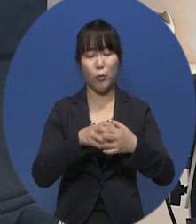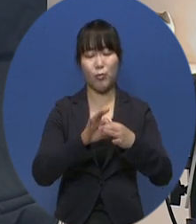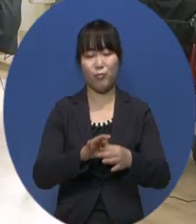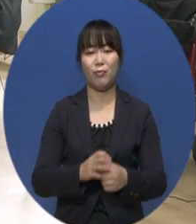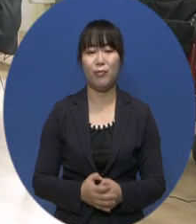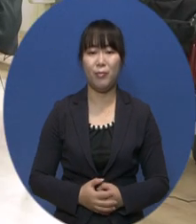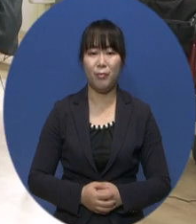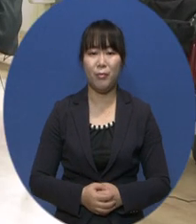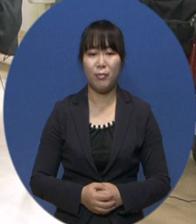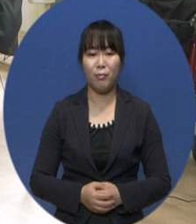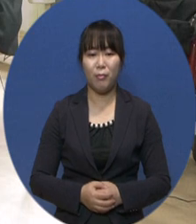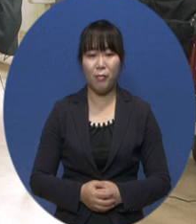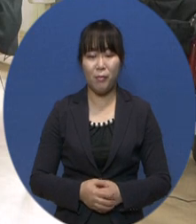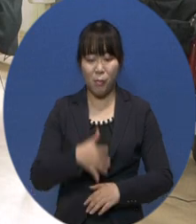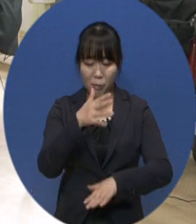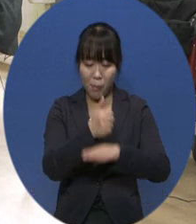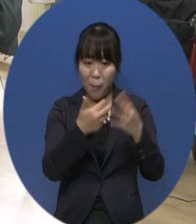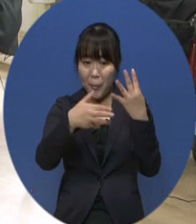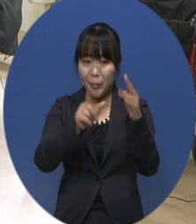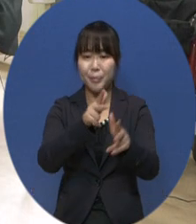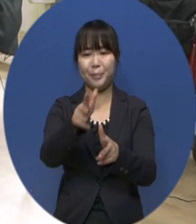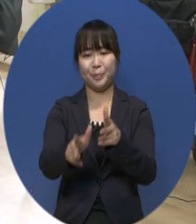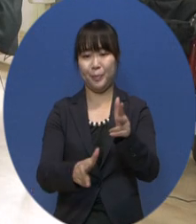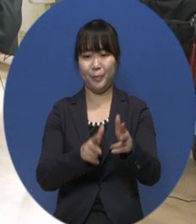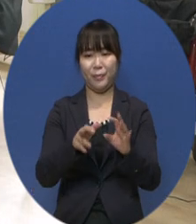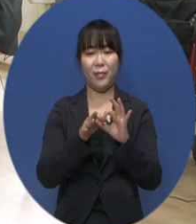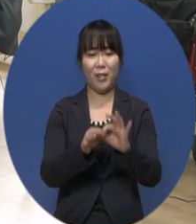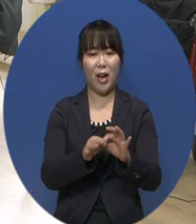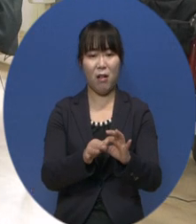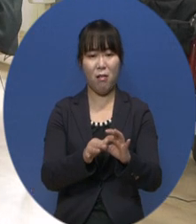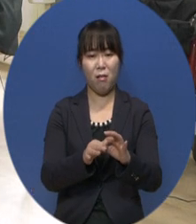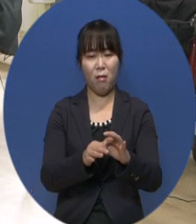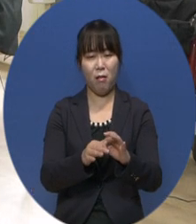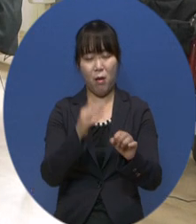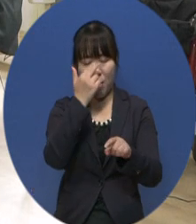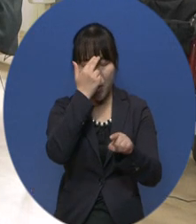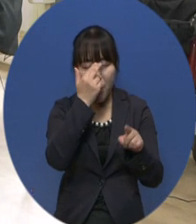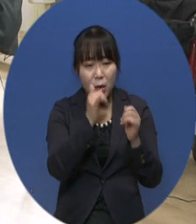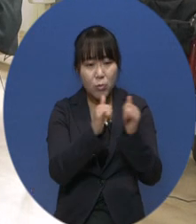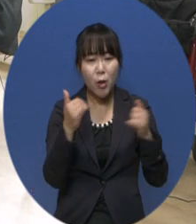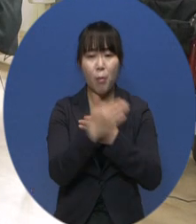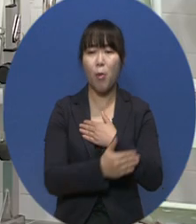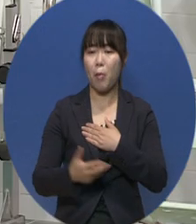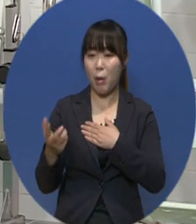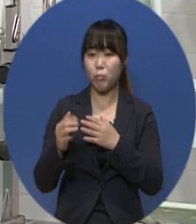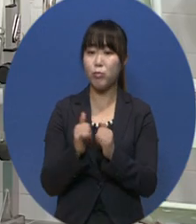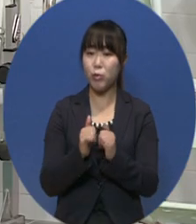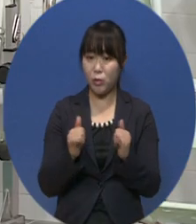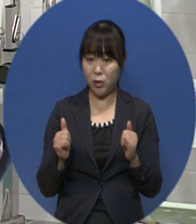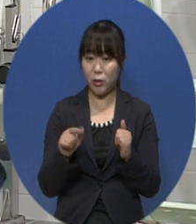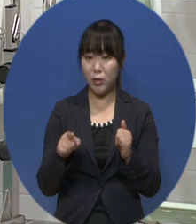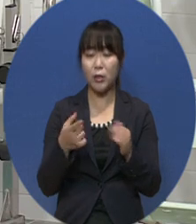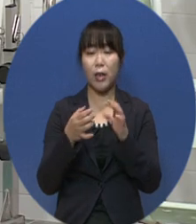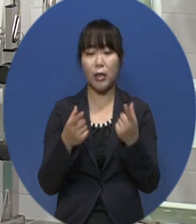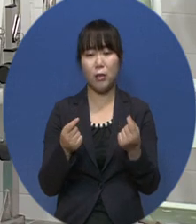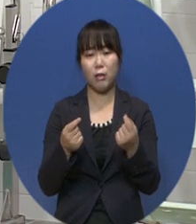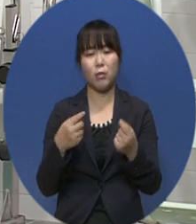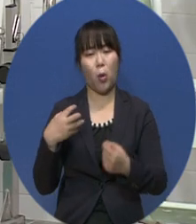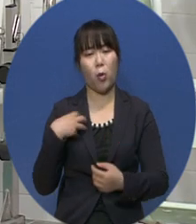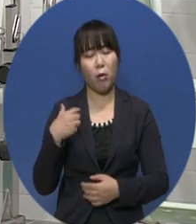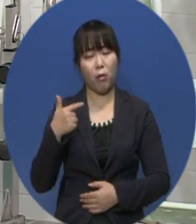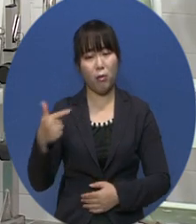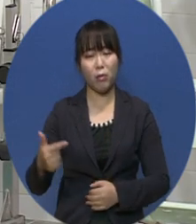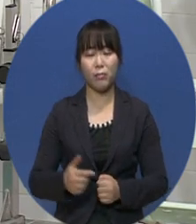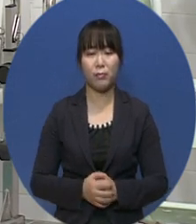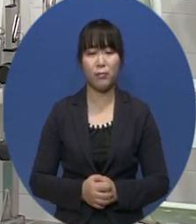네. 결국 이 4차 산업에 또 장애를 갖고 있는 분들이라든지 몸이 아픈 분들이 이 로봇의 역할이 또 크네요.